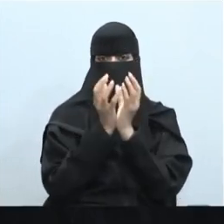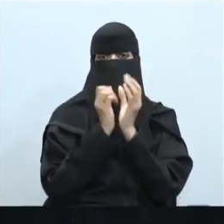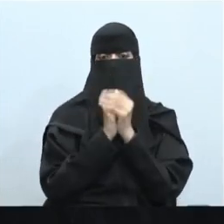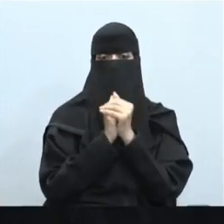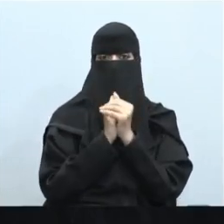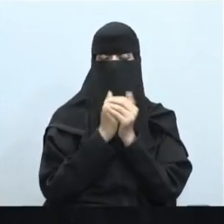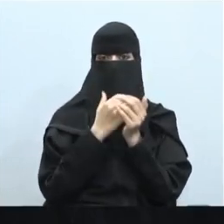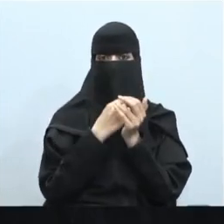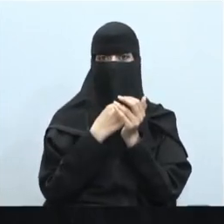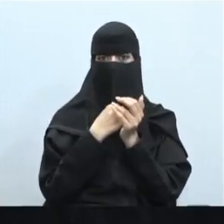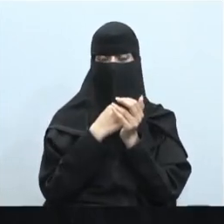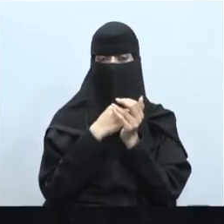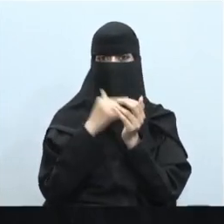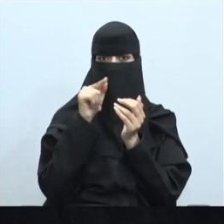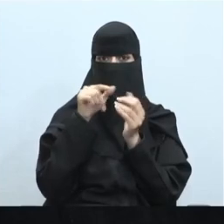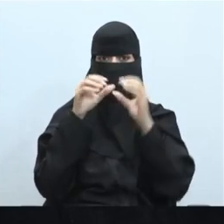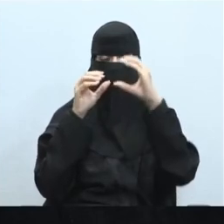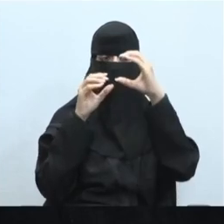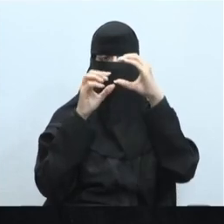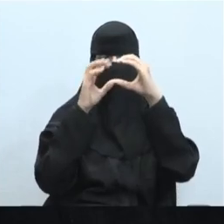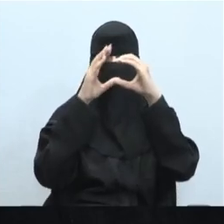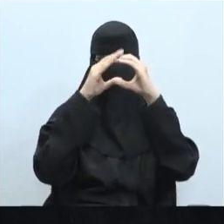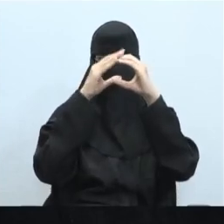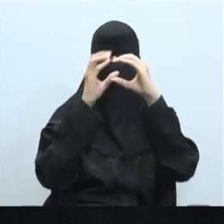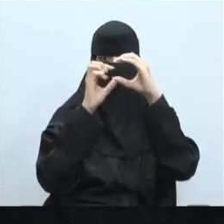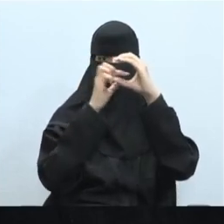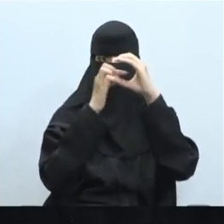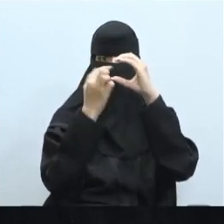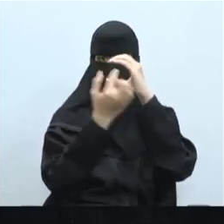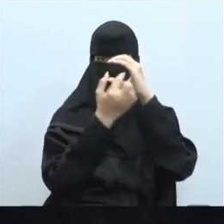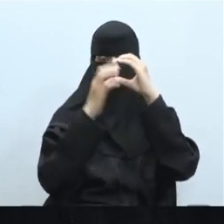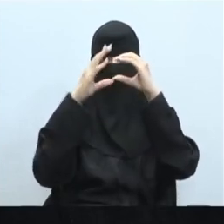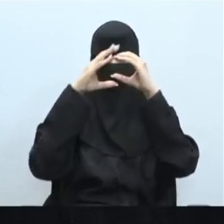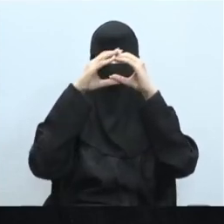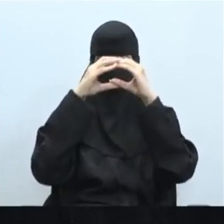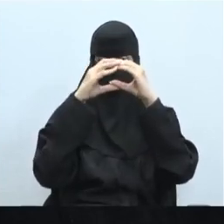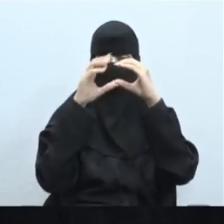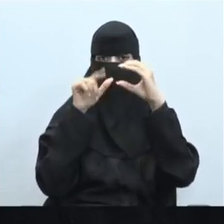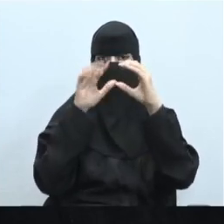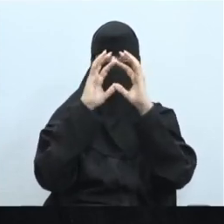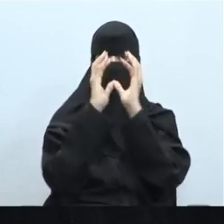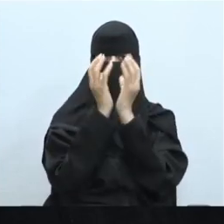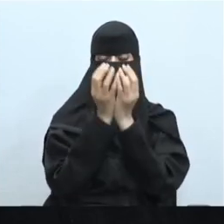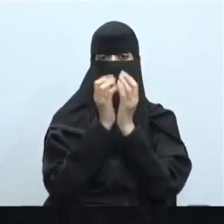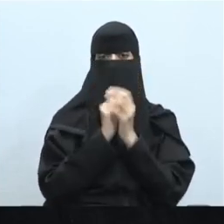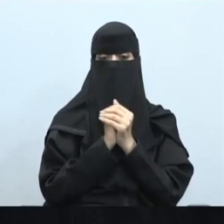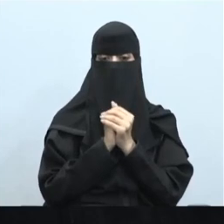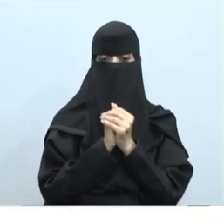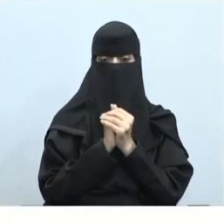البيضاوي اذا منبعجه من الاستواء ومفلطحه من القطبين اي انها تاخذ